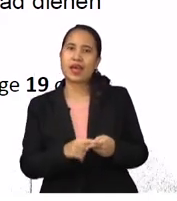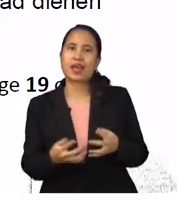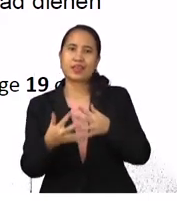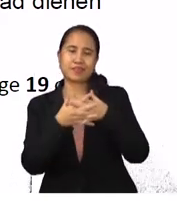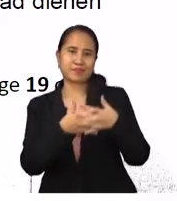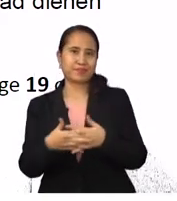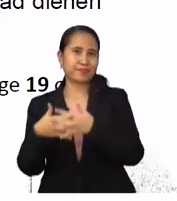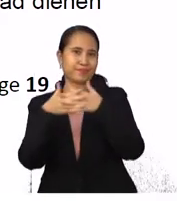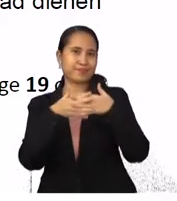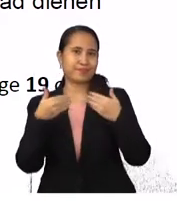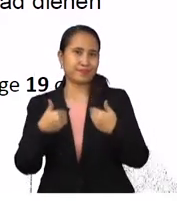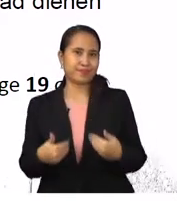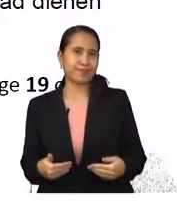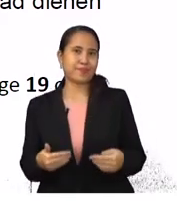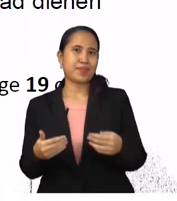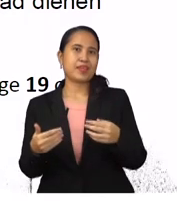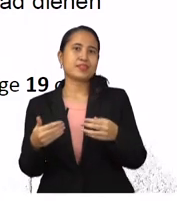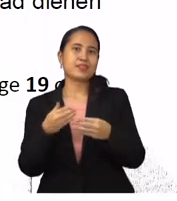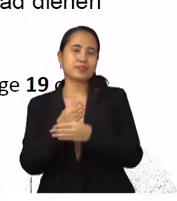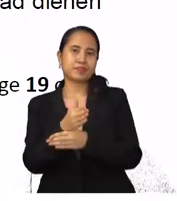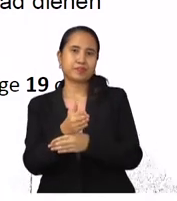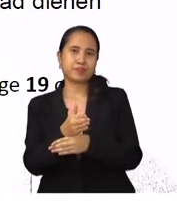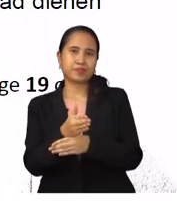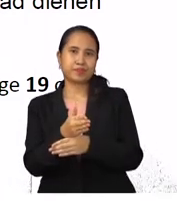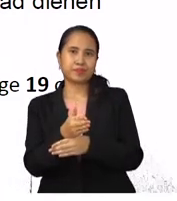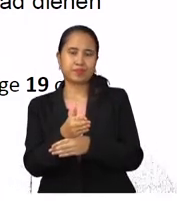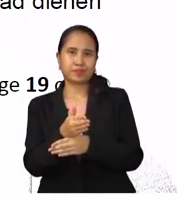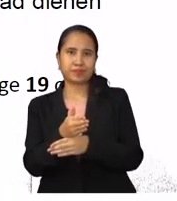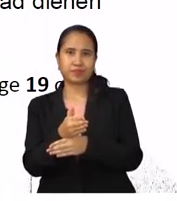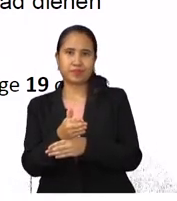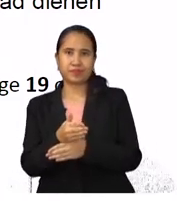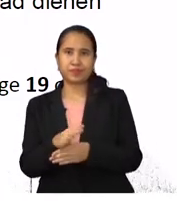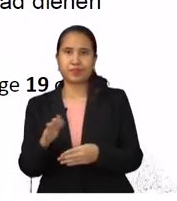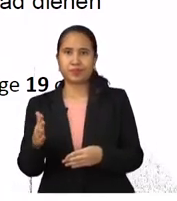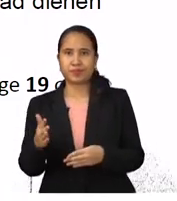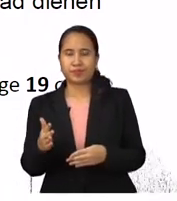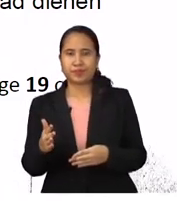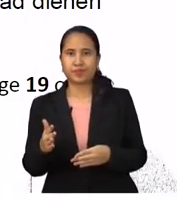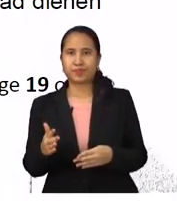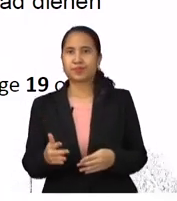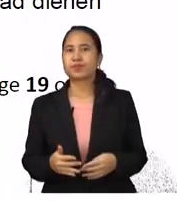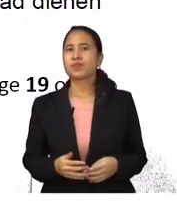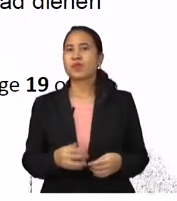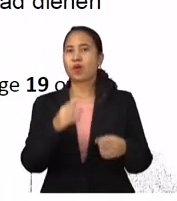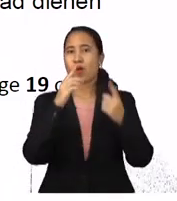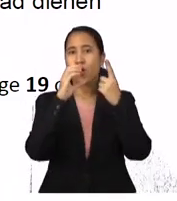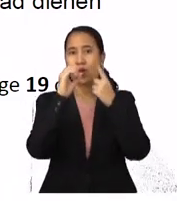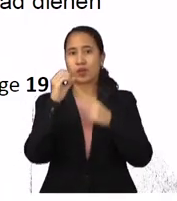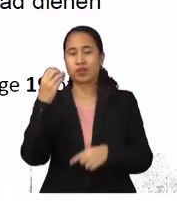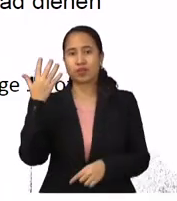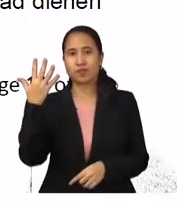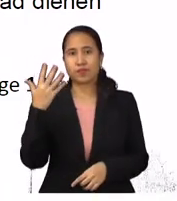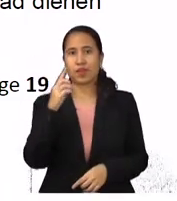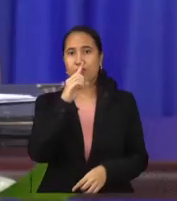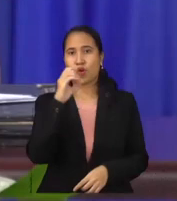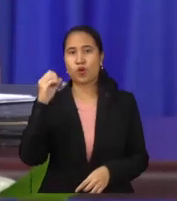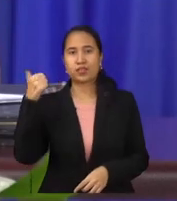de Rechten van de Mens, vormen mede gelet op het bepaalde in de artikelen 105 en 106